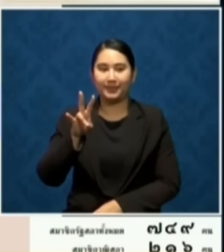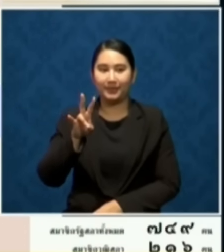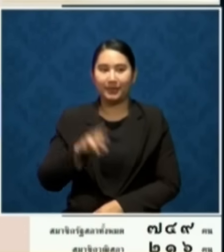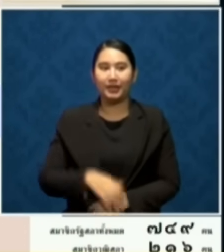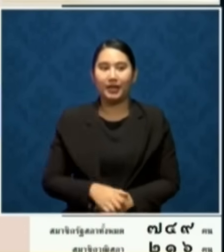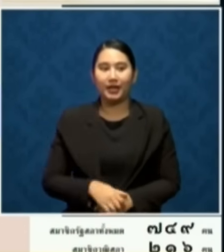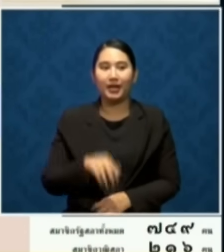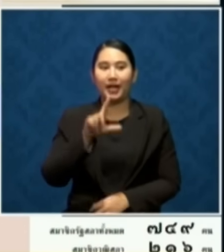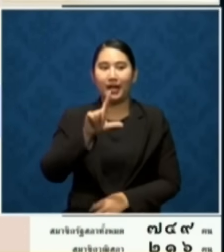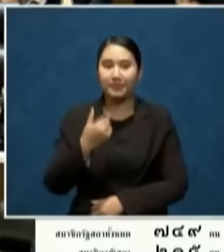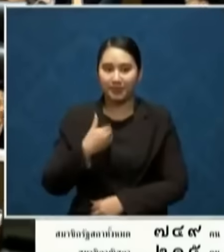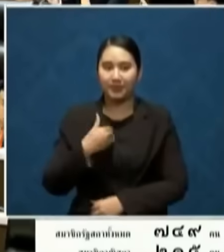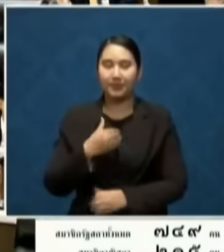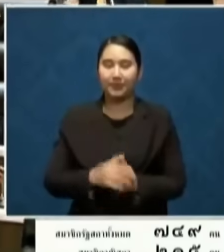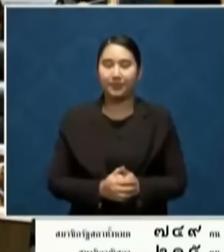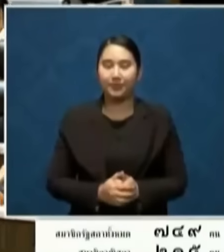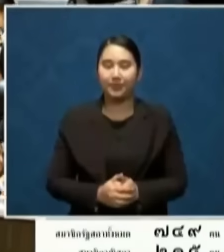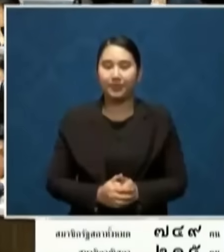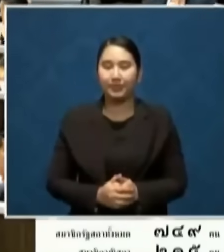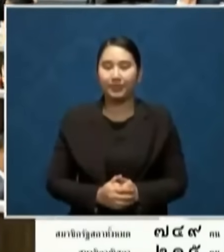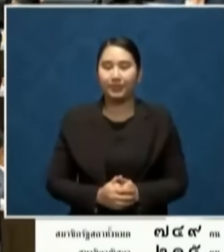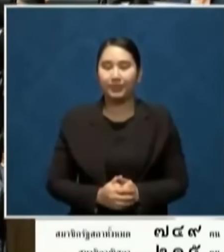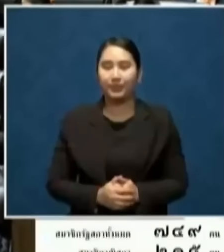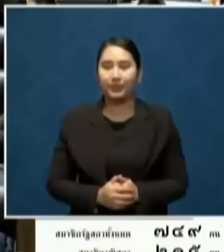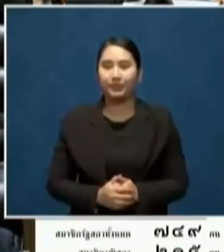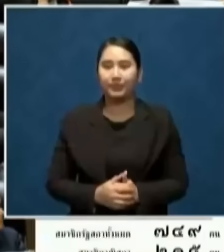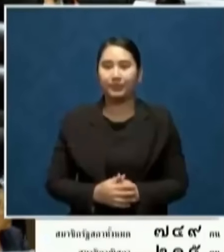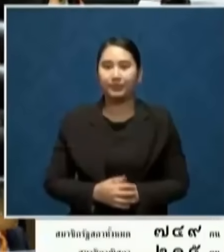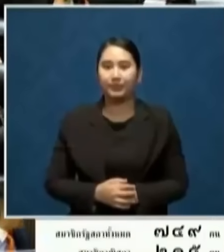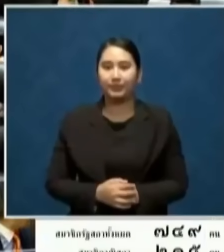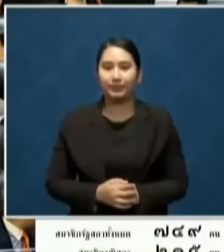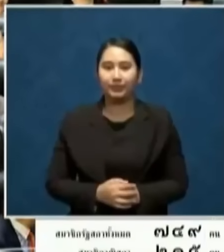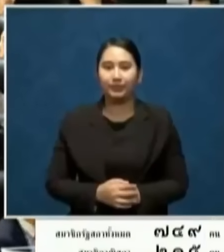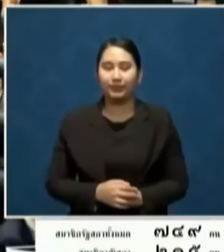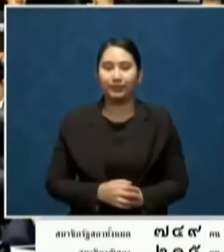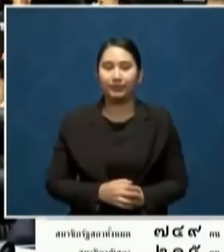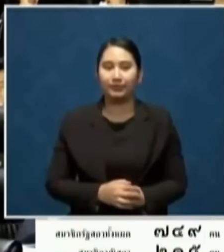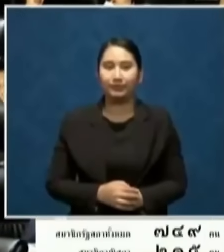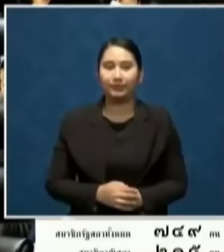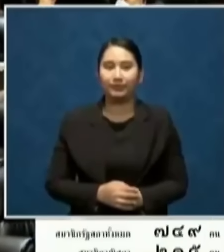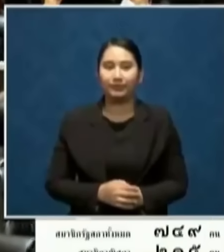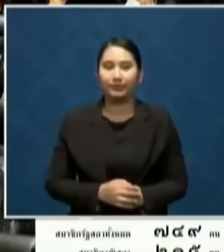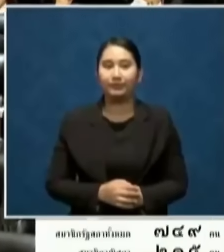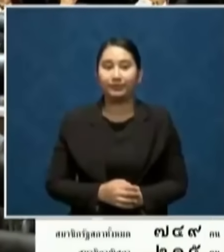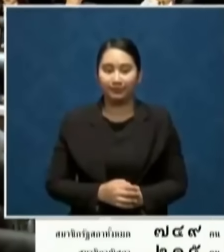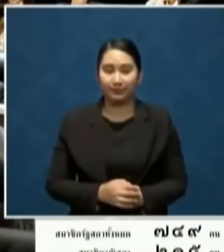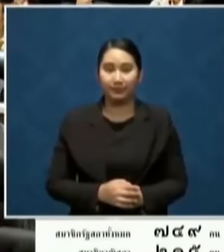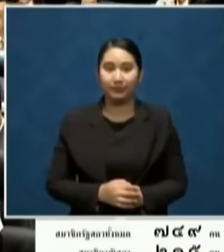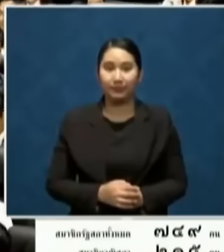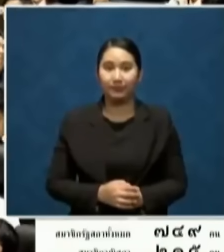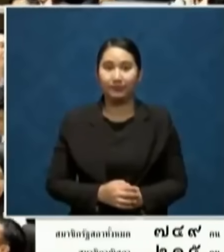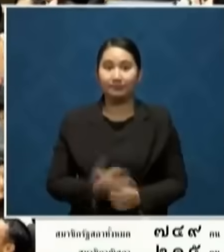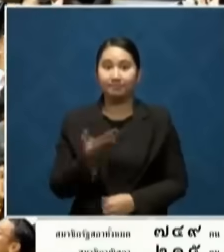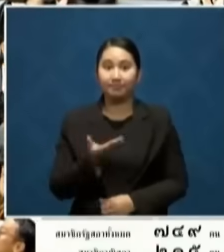งดำเนินต่อไปเนี่ยนะคะคุณผู้ชมท่ามกลางการลุ้นระทึกของทางคุณพิธาแล้วก็พรรคก้าวไกลรวมไปถึง8พรร